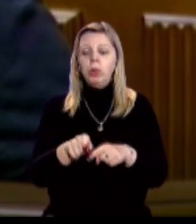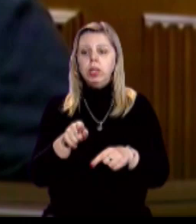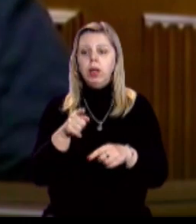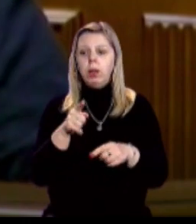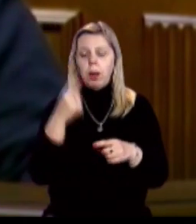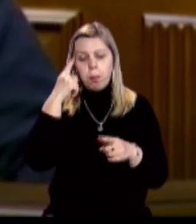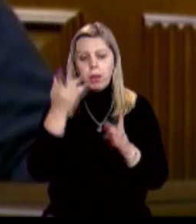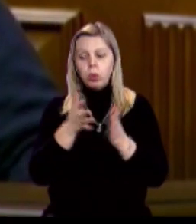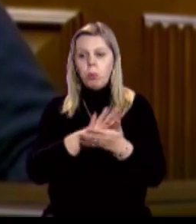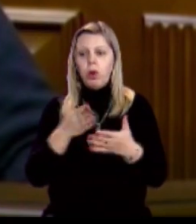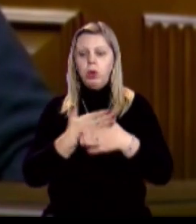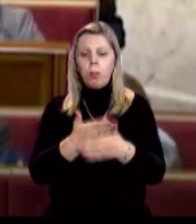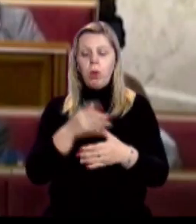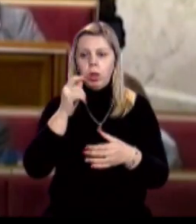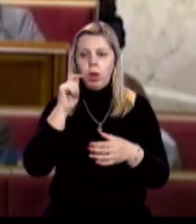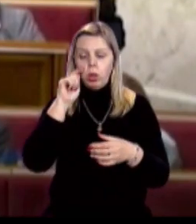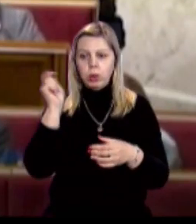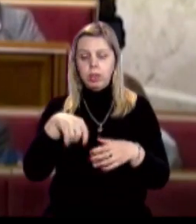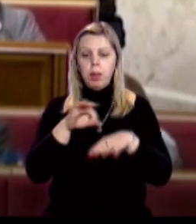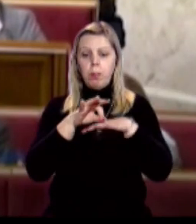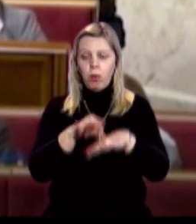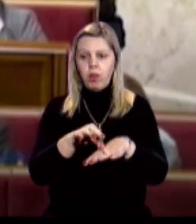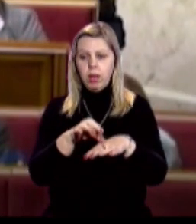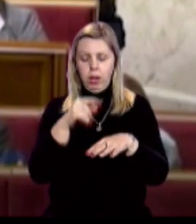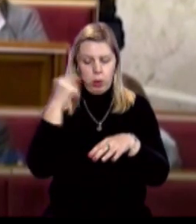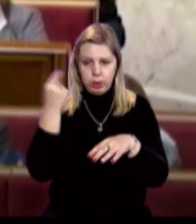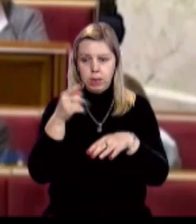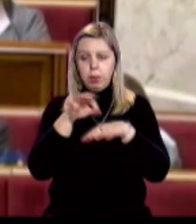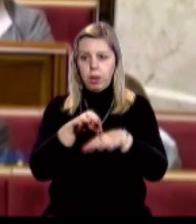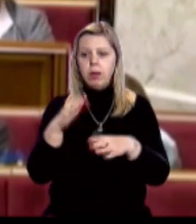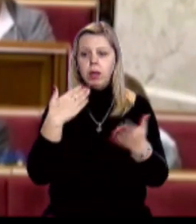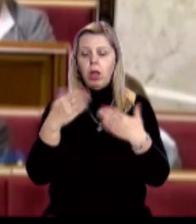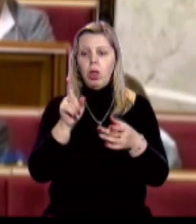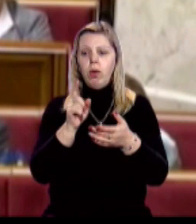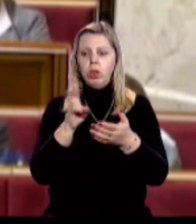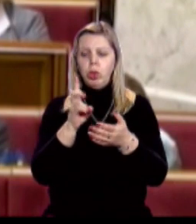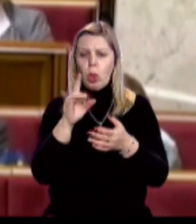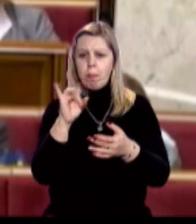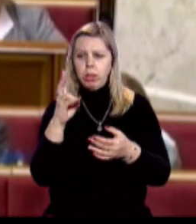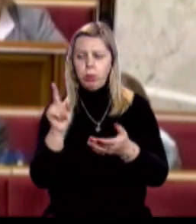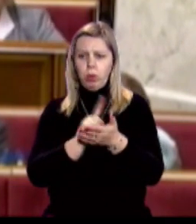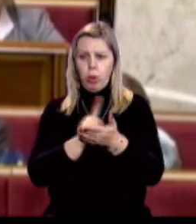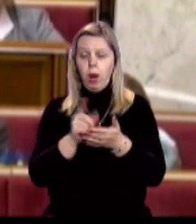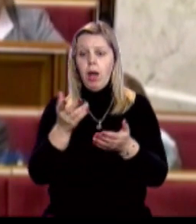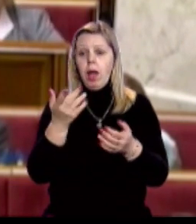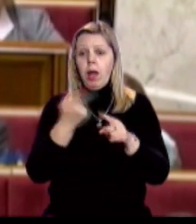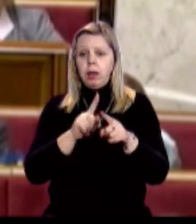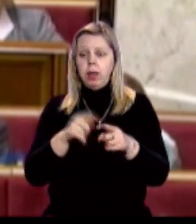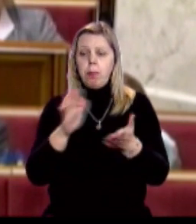це передумова, вимога Росії для проведення саміту в нормандському форматі. Це їхня